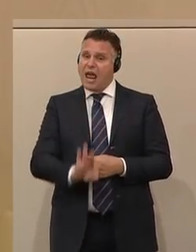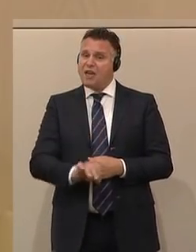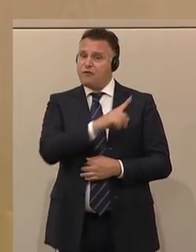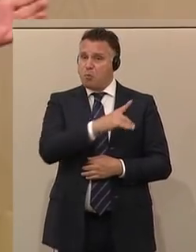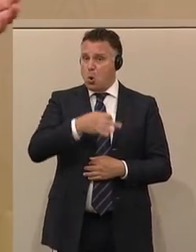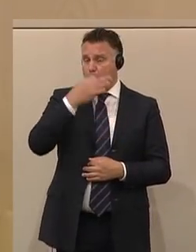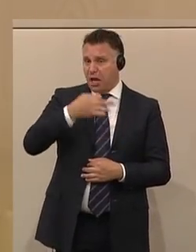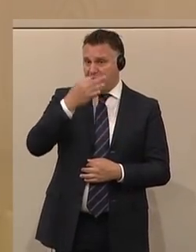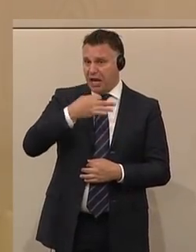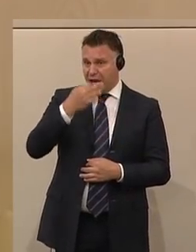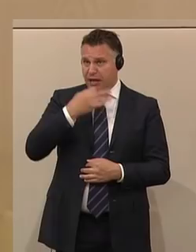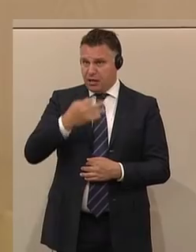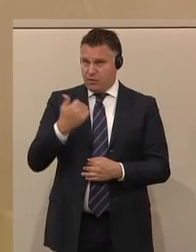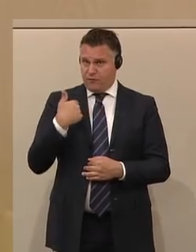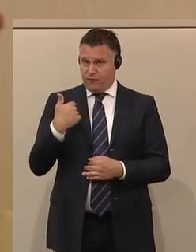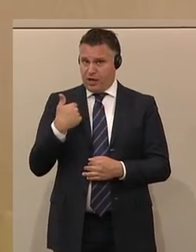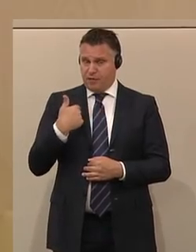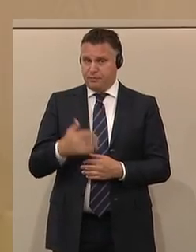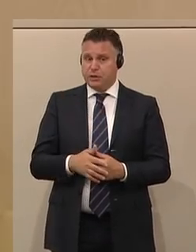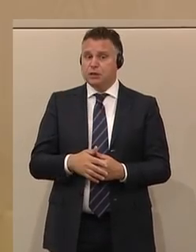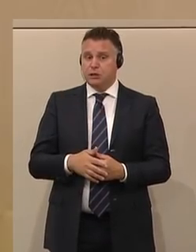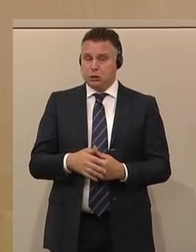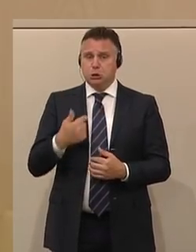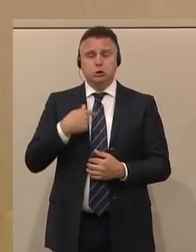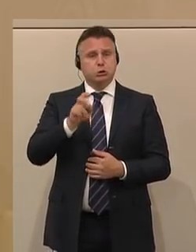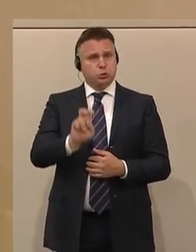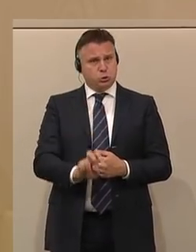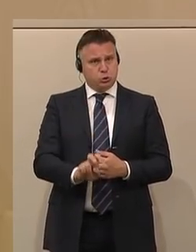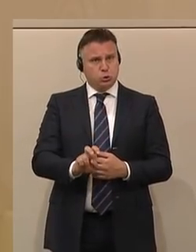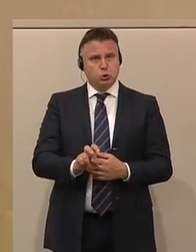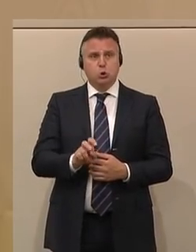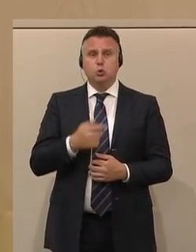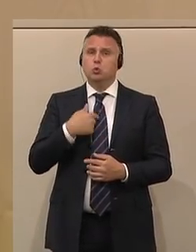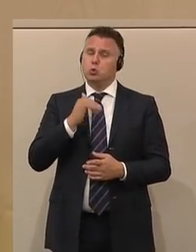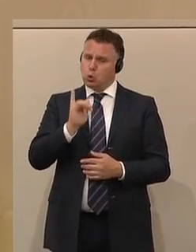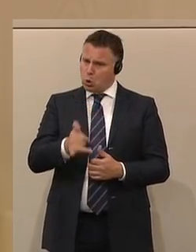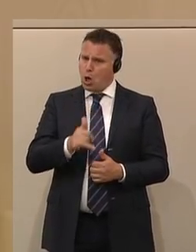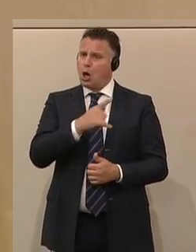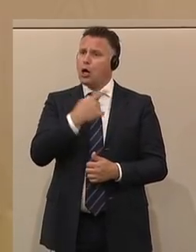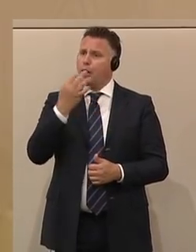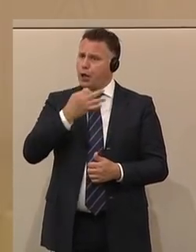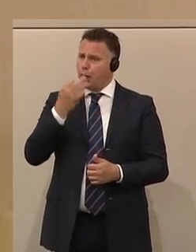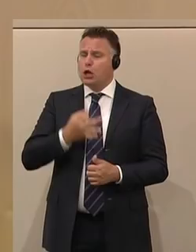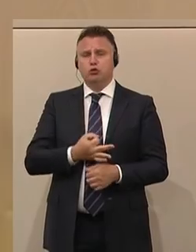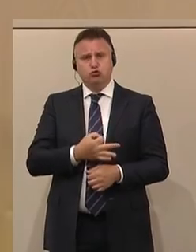FPÖ-Politikers zu diesem Zeitpunkt sitze ich da in meinem Sessel und kann teilweise nicken und sage, ja,